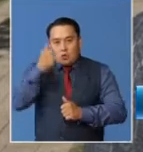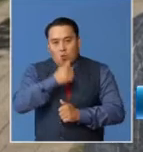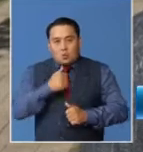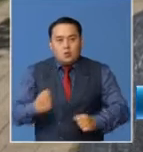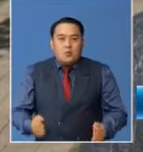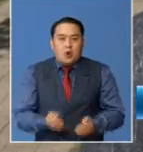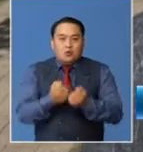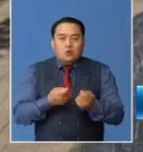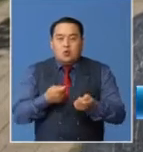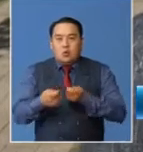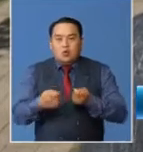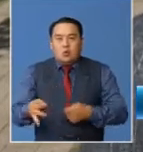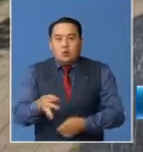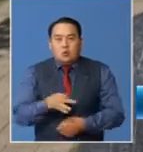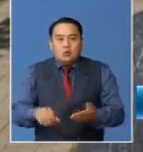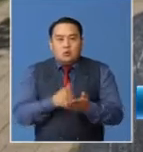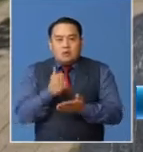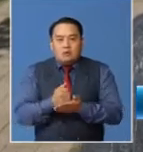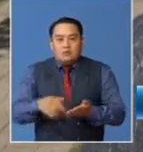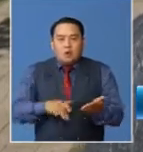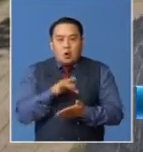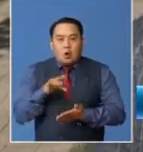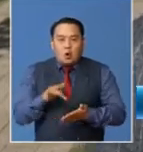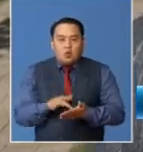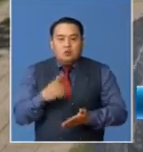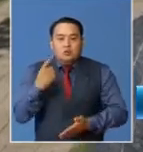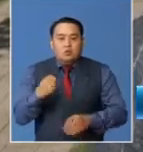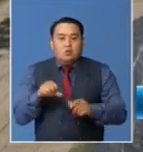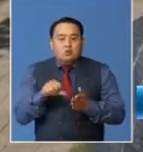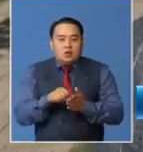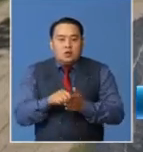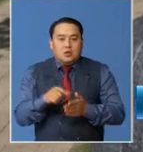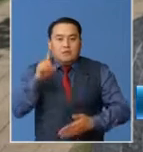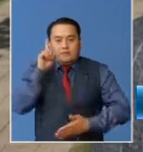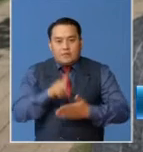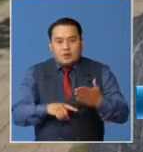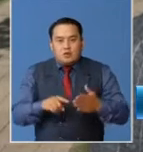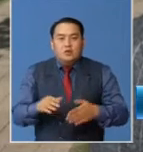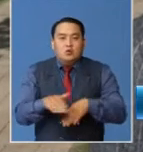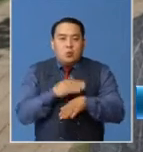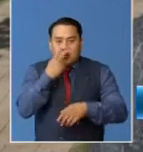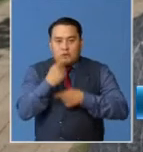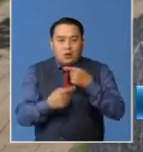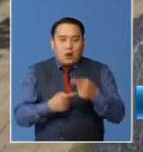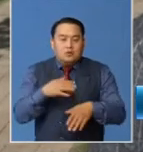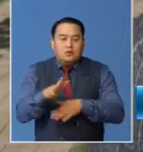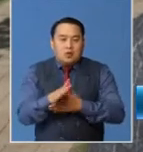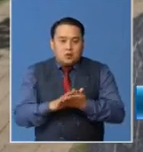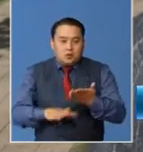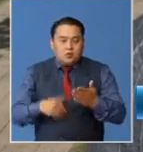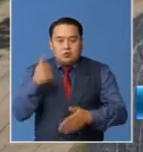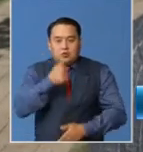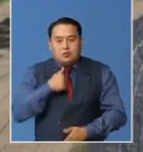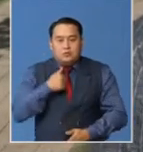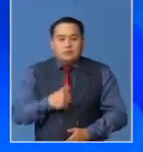благодаря поддержке руководства области главный город страны посетили более 100 учащихся. Я надеюсь, что эта добрая традиция продолжится и в последующие